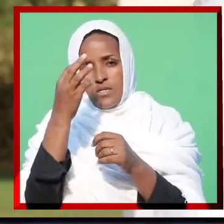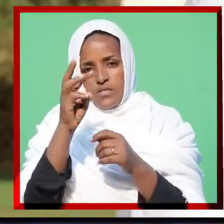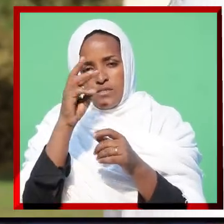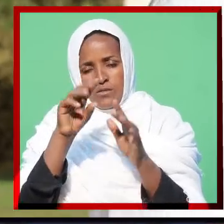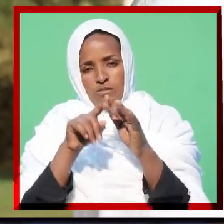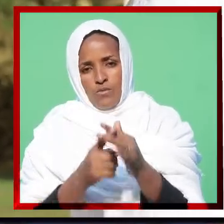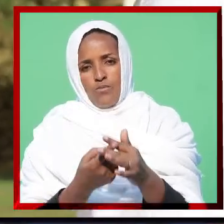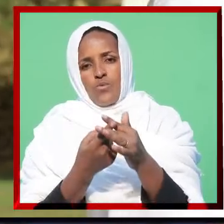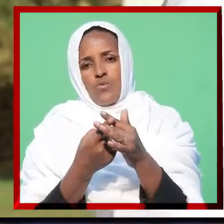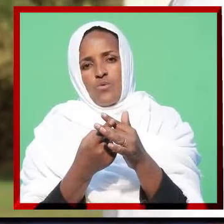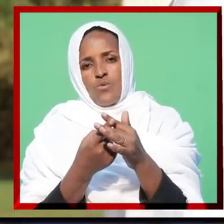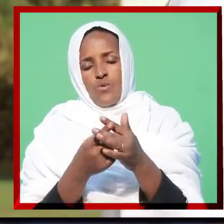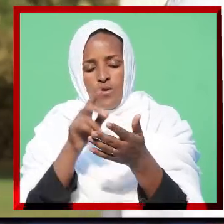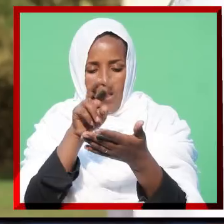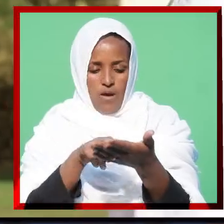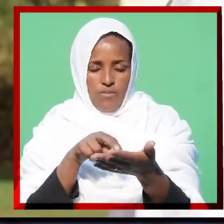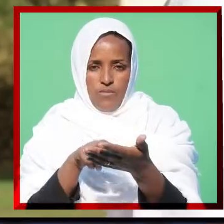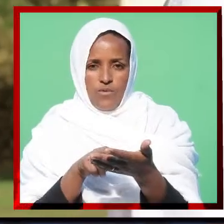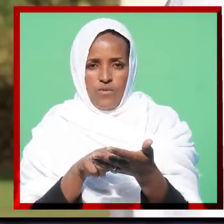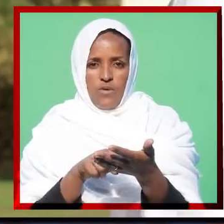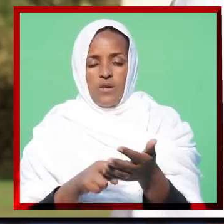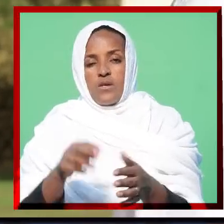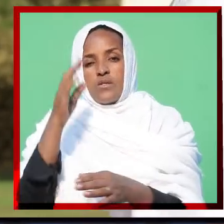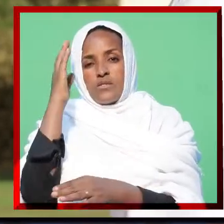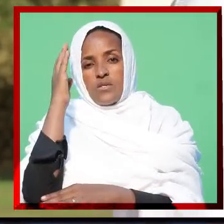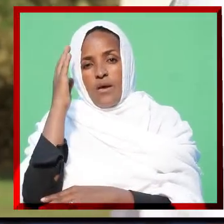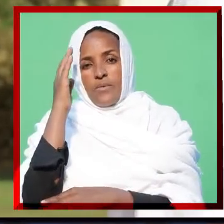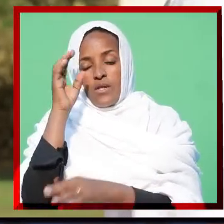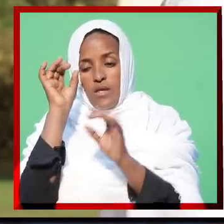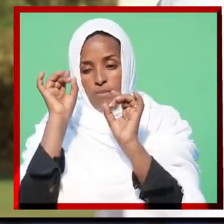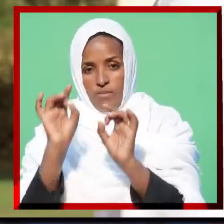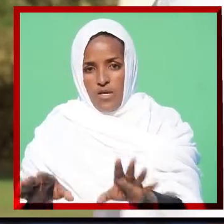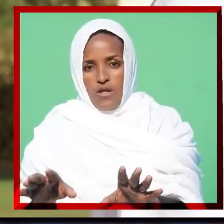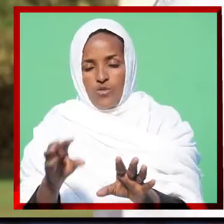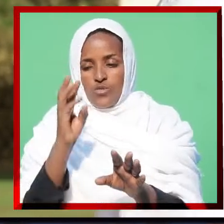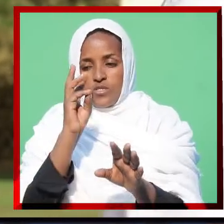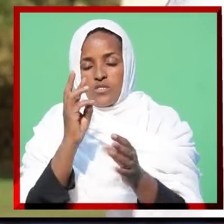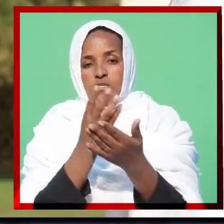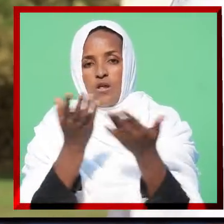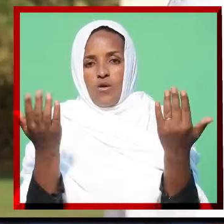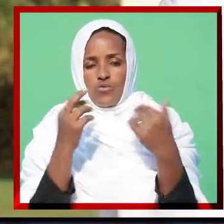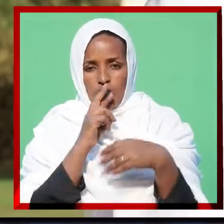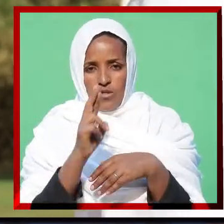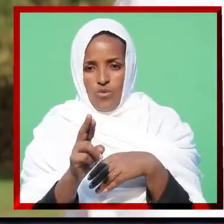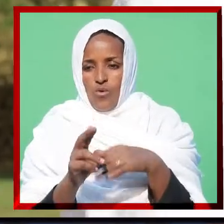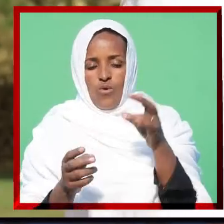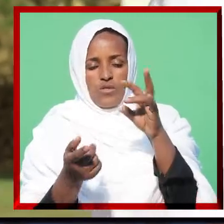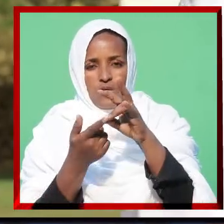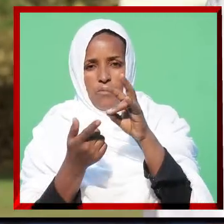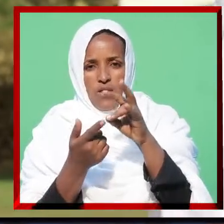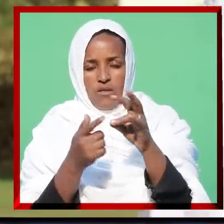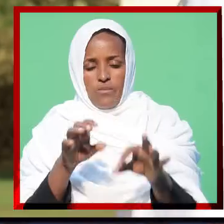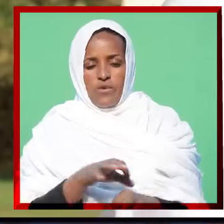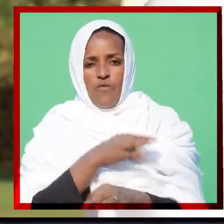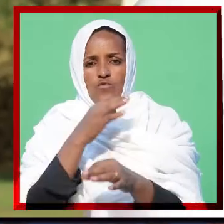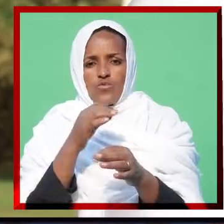16 ጀምሮ ላንብብላችሁ። እግዚአብሔር የሚጠላቸው 6 ነገሮች ናቸው፣ 7ንም